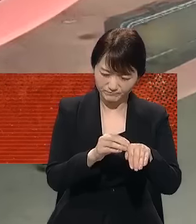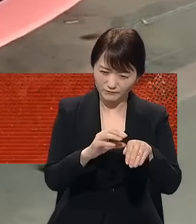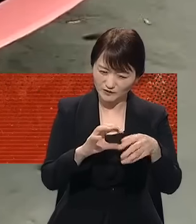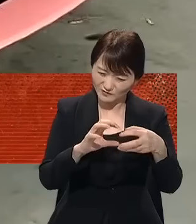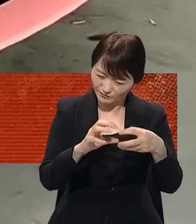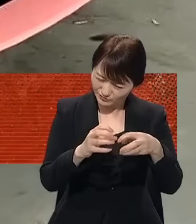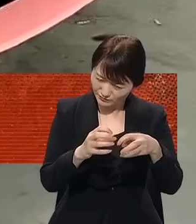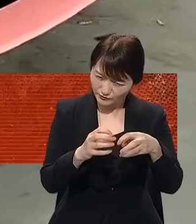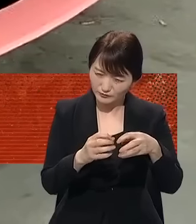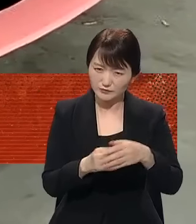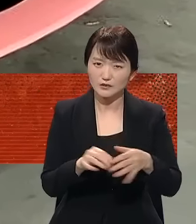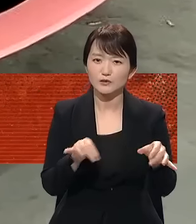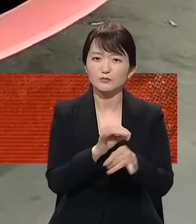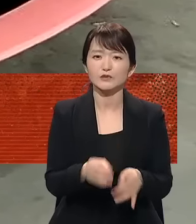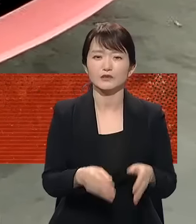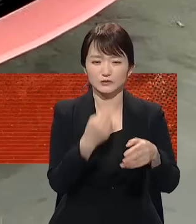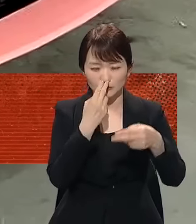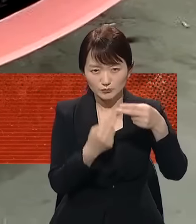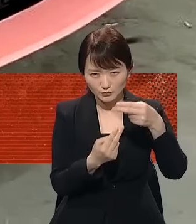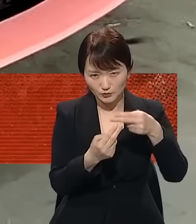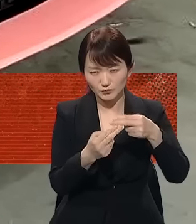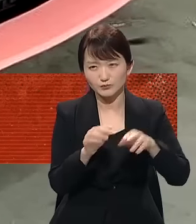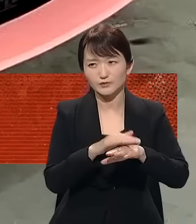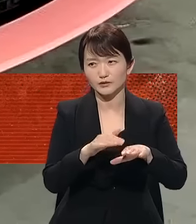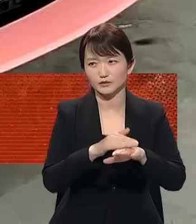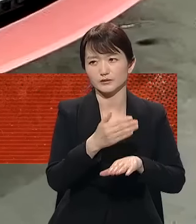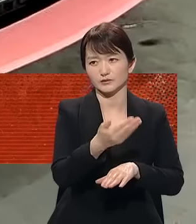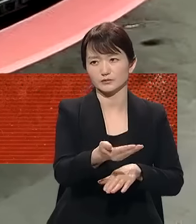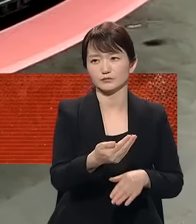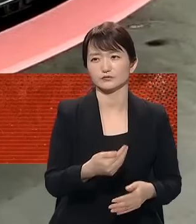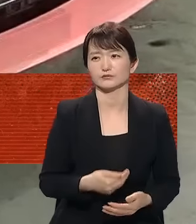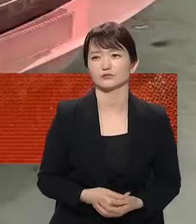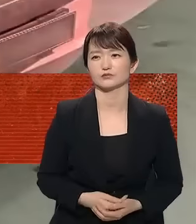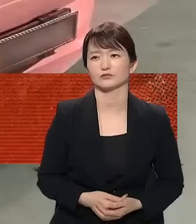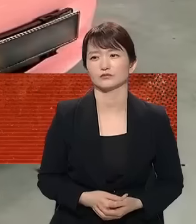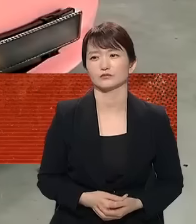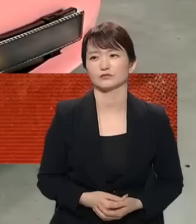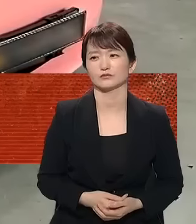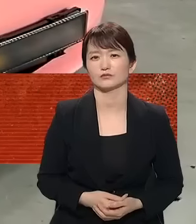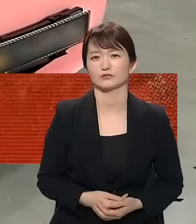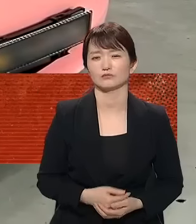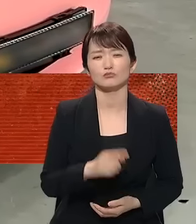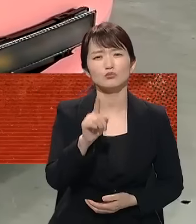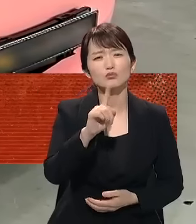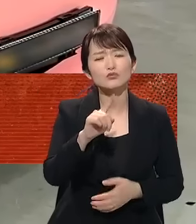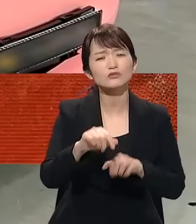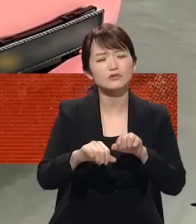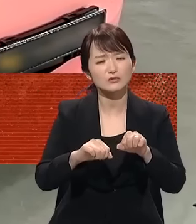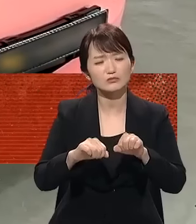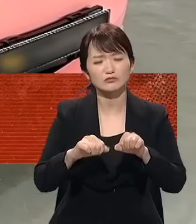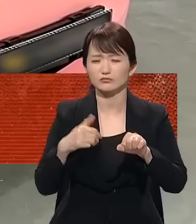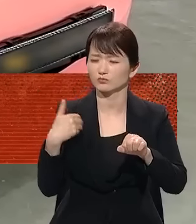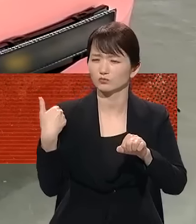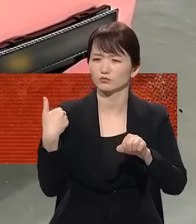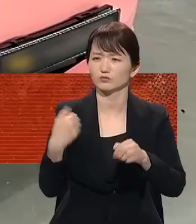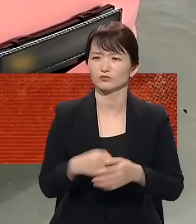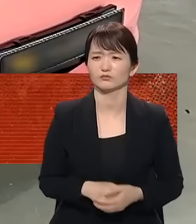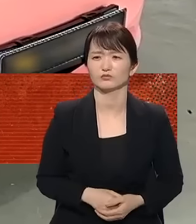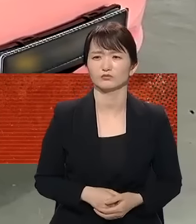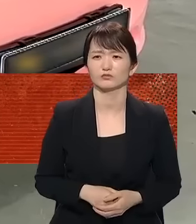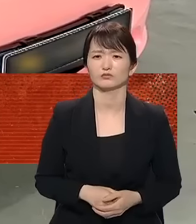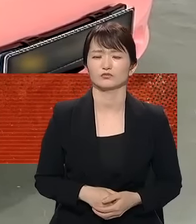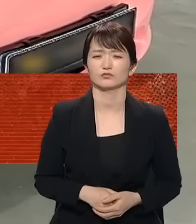이제 보험 처리를 해주기로 했다고 합니다. 찌그러진 부분이 있었다. 네. 그리고 차 랩핑한 부분 뭘 했길래 모르겠습니다. 차 랩핑한 부분